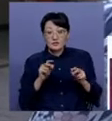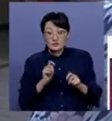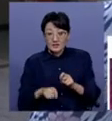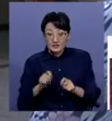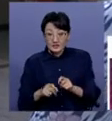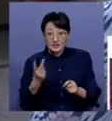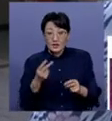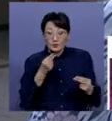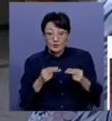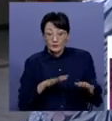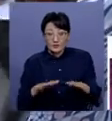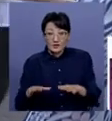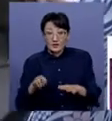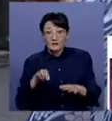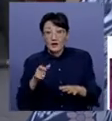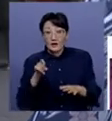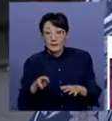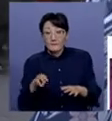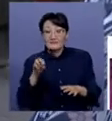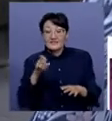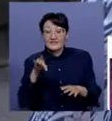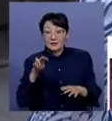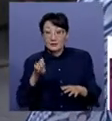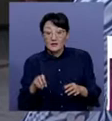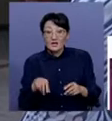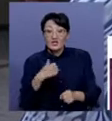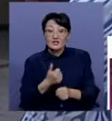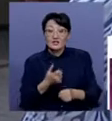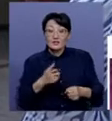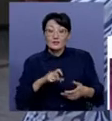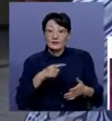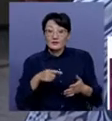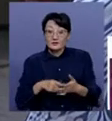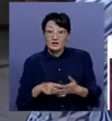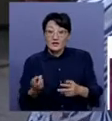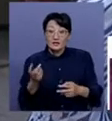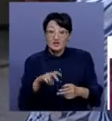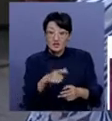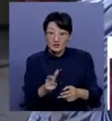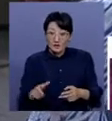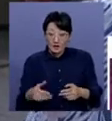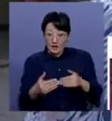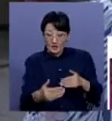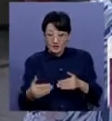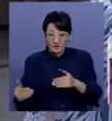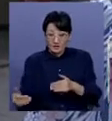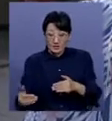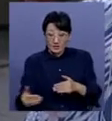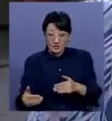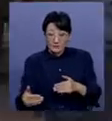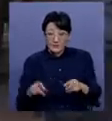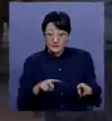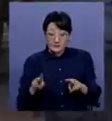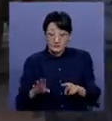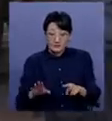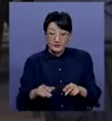орны тағам және дегермен. Бұл жердегі негізгі кемшіліктері жаңағы келіп жатқан адамдардың арасындағы арақашықтық